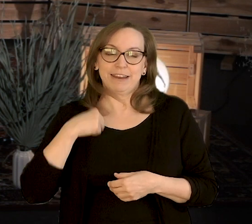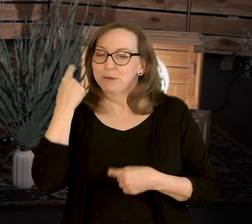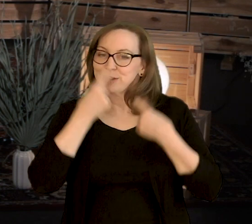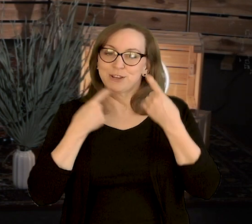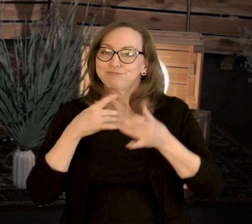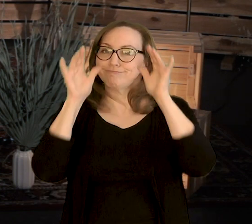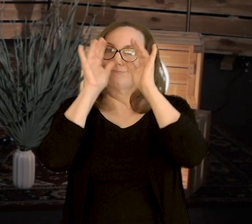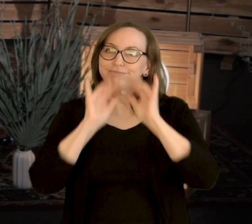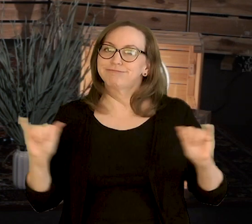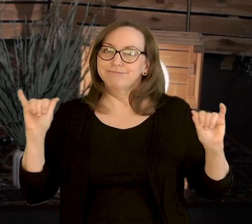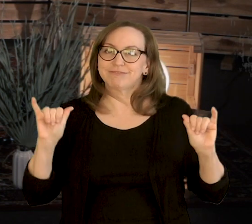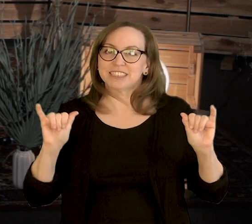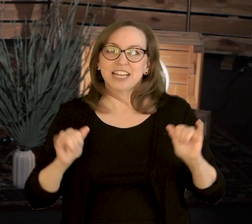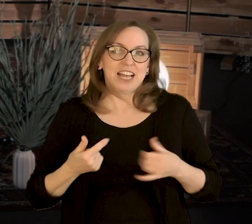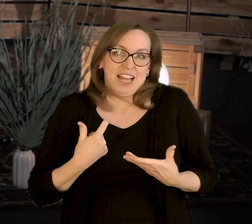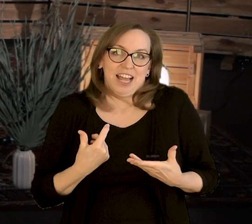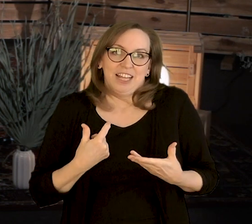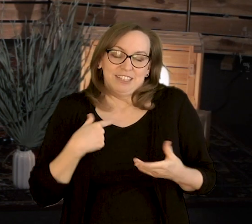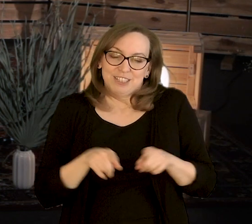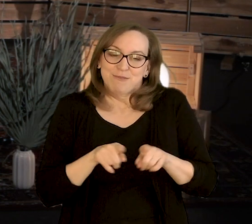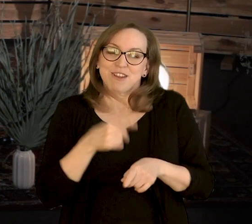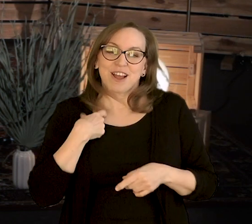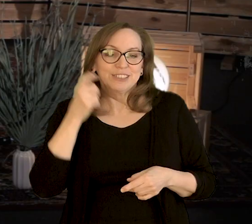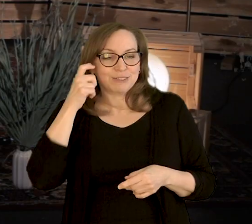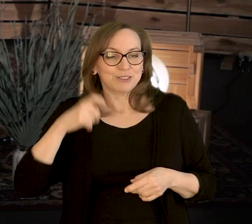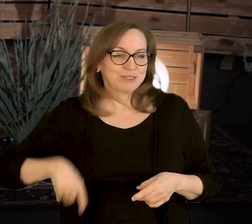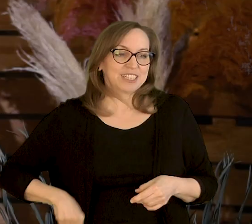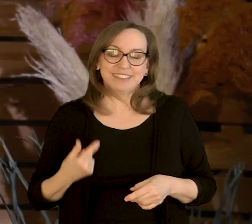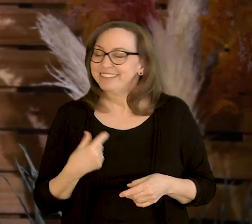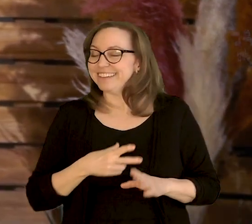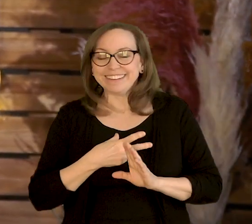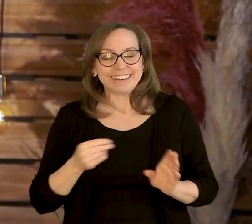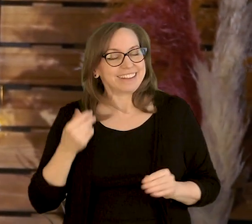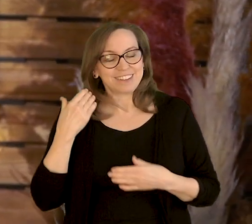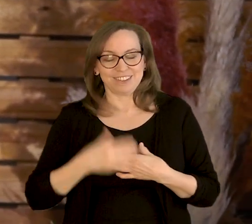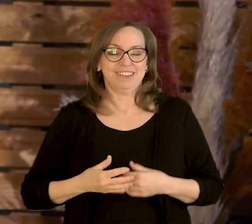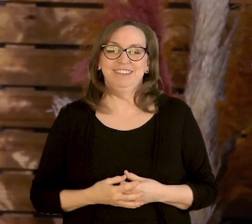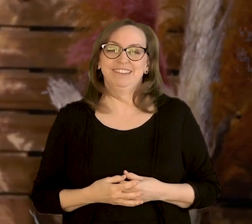temu Łotrowi się udało, rzutem na taśmę, to mi się też uda.